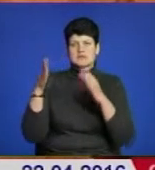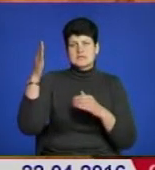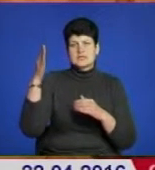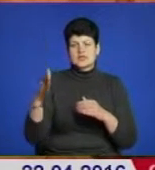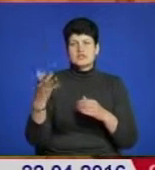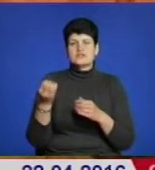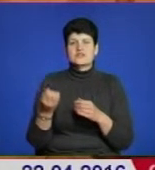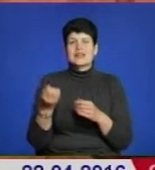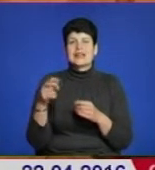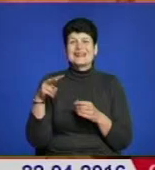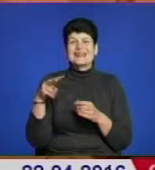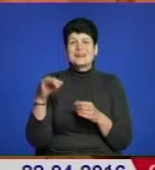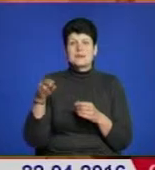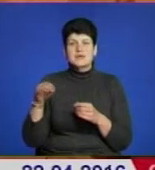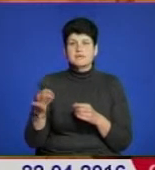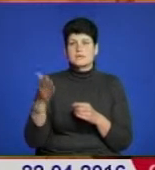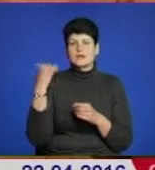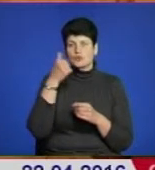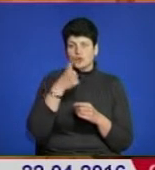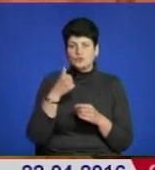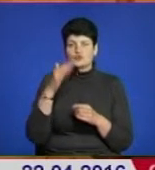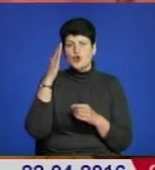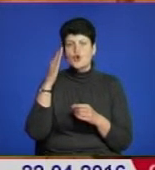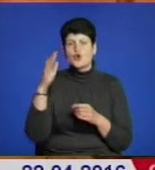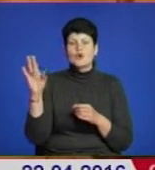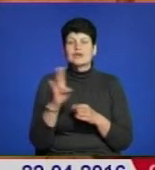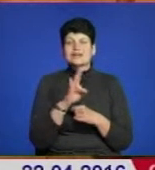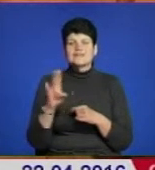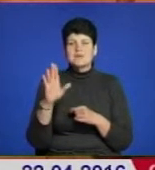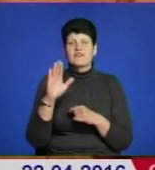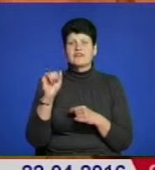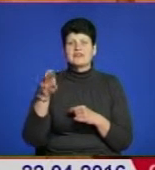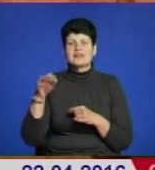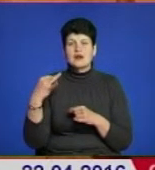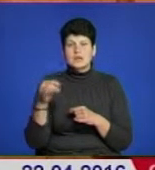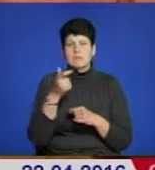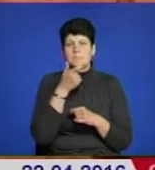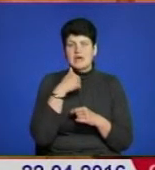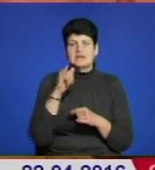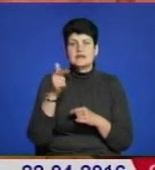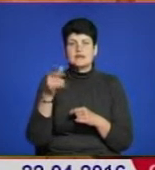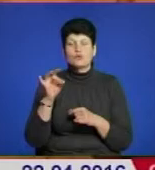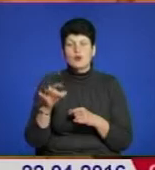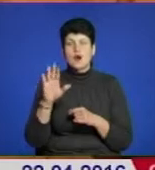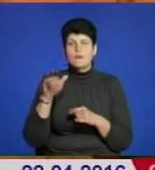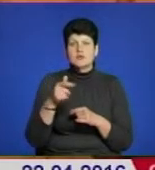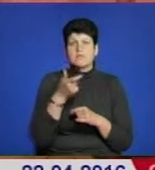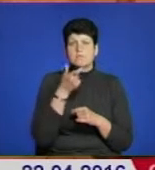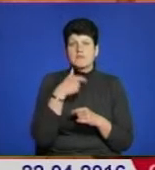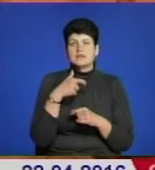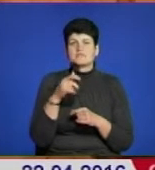липні минулого року. Вже тоді ми з отцем Віталієм, пан Ігор, дякую, потім пан Федір, тут є такий